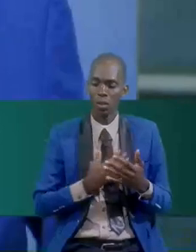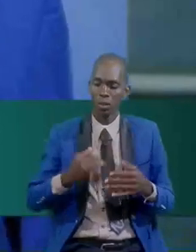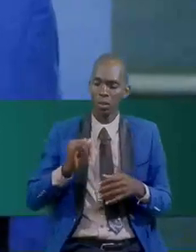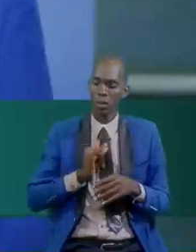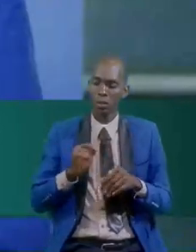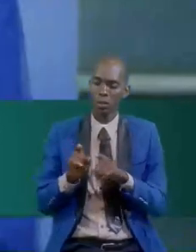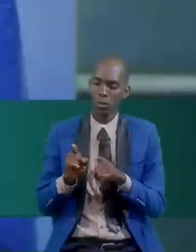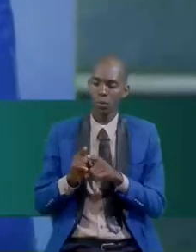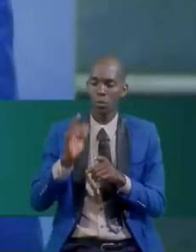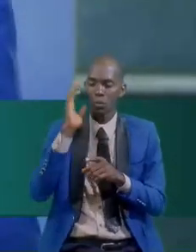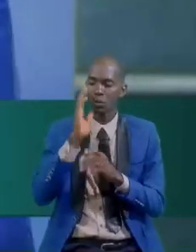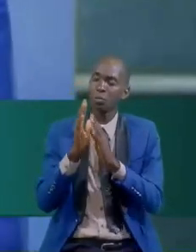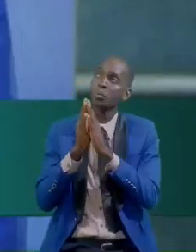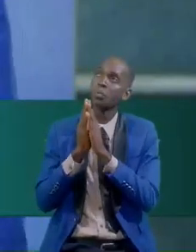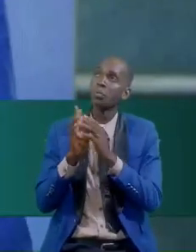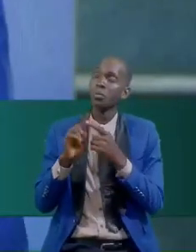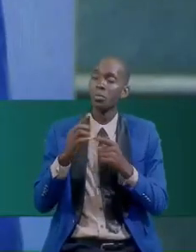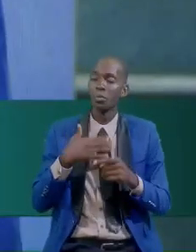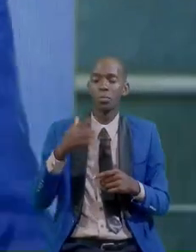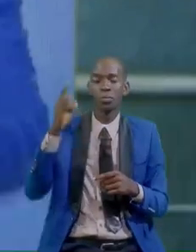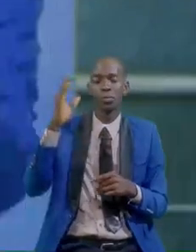Et moi, je vais prier mon Dieu.